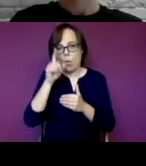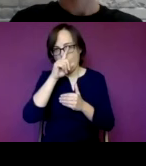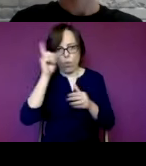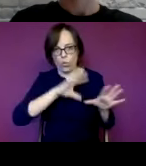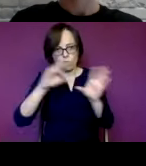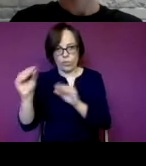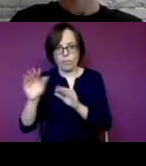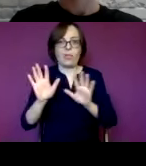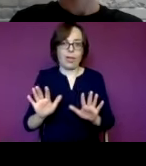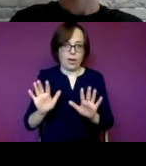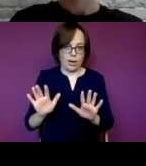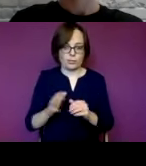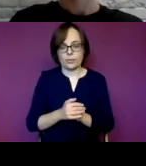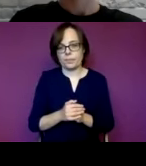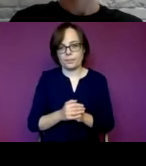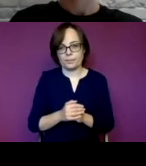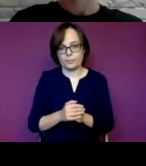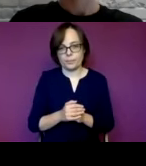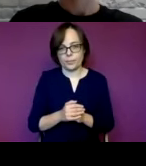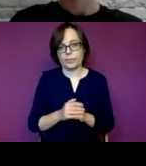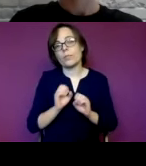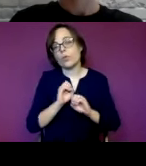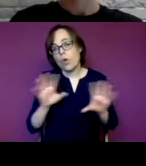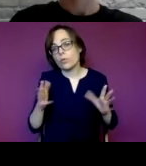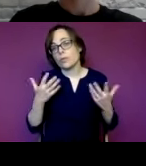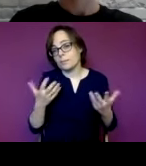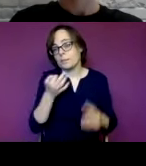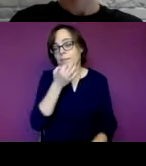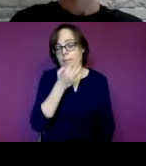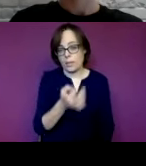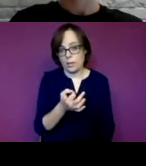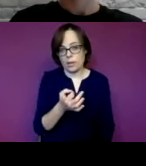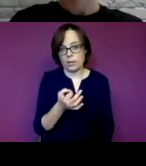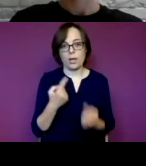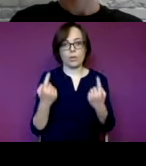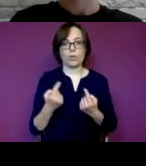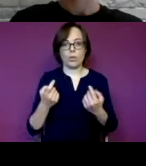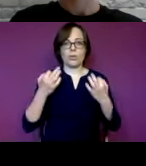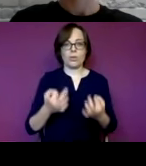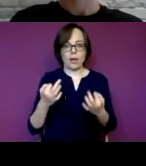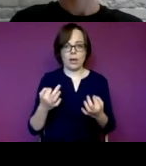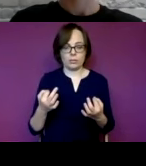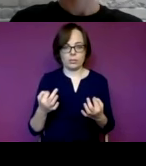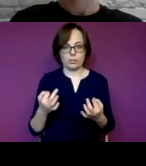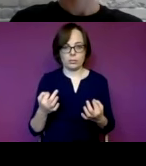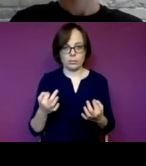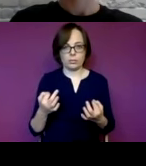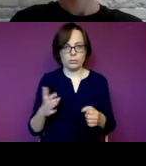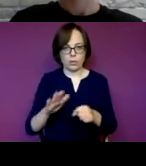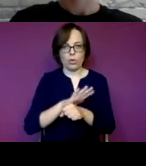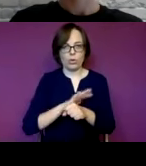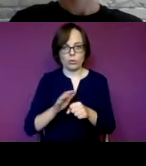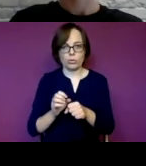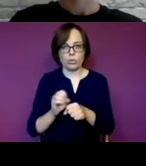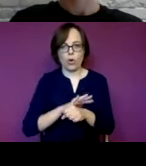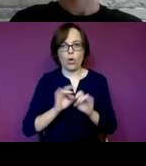razie. Oczywiście istnieje pytanie, czy w sytuacji, która teraz powstała w pandemii, czy ludzie